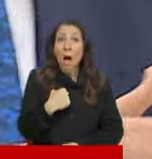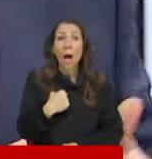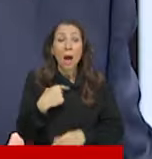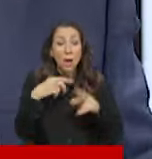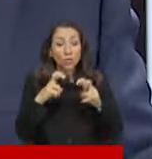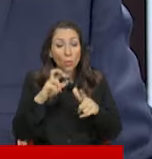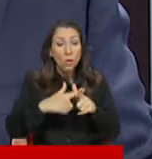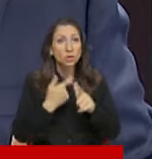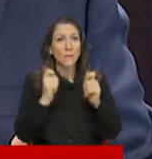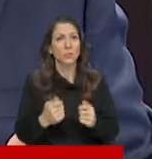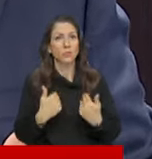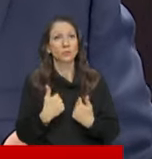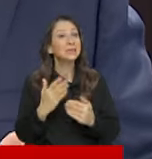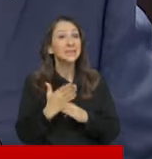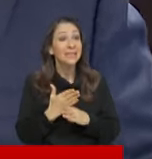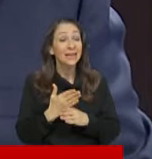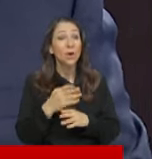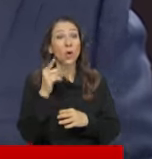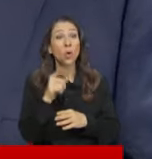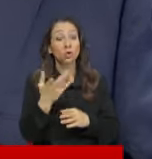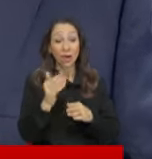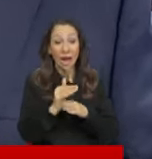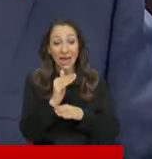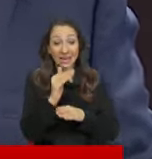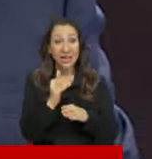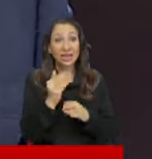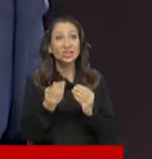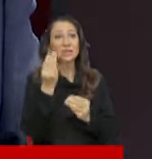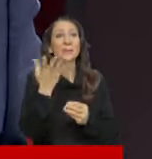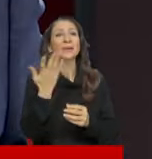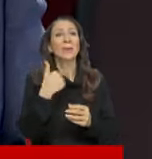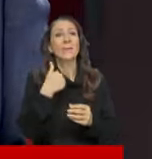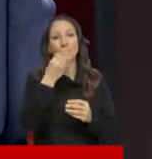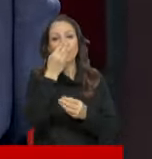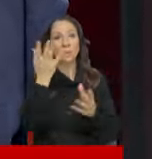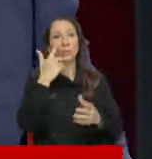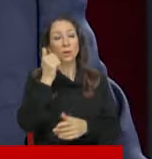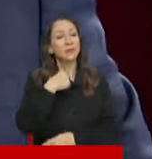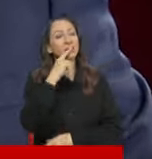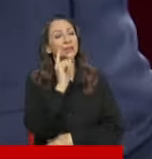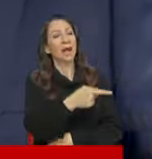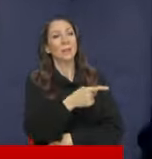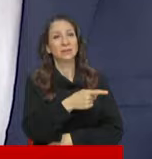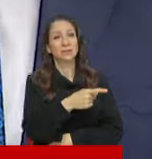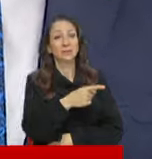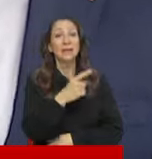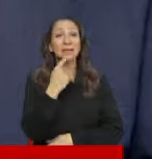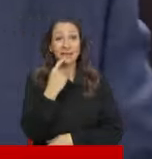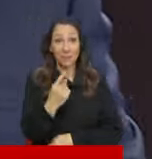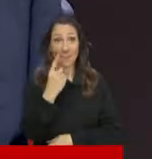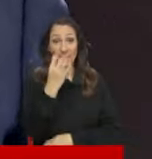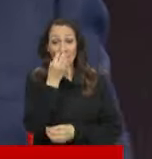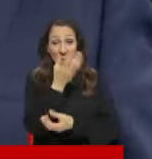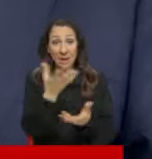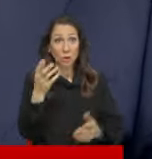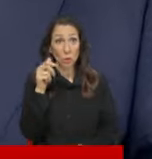oturuyoruz biz proje haline getiriyoruz Niye o Çünkü hayatında karş Mesela ben Park Bahçeler müdürüme bir talimat vermişimdir demişimdir bir